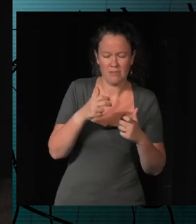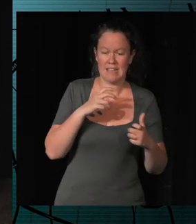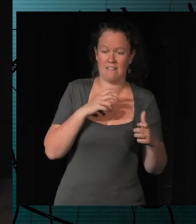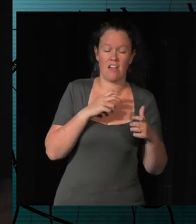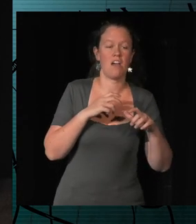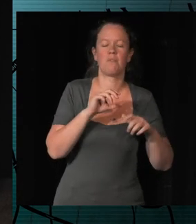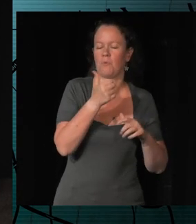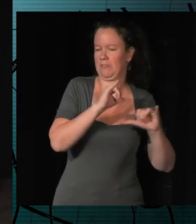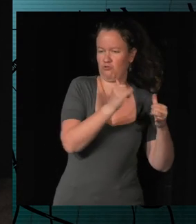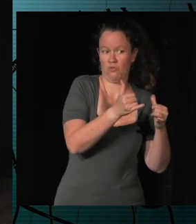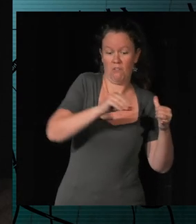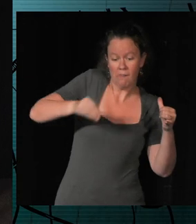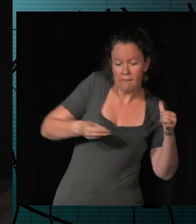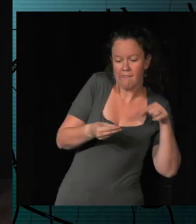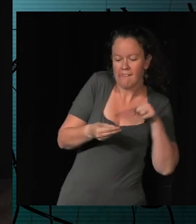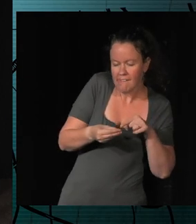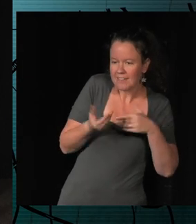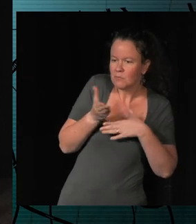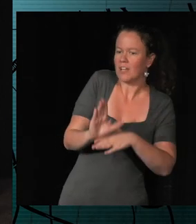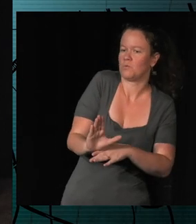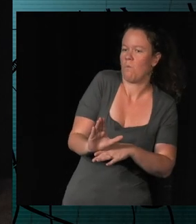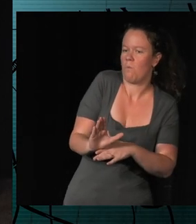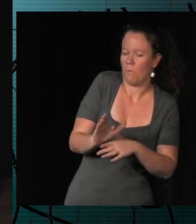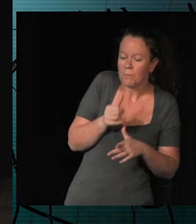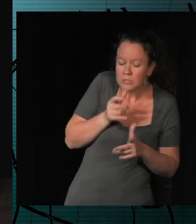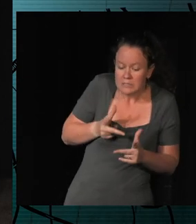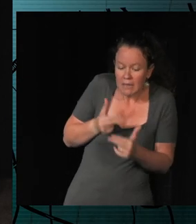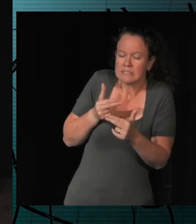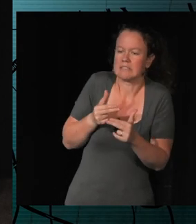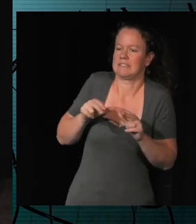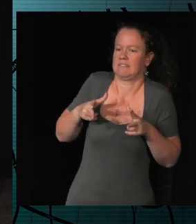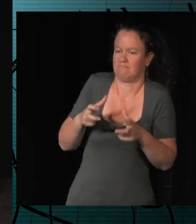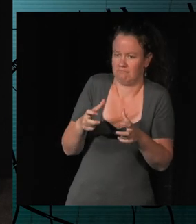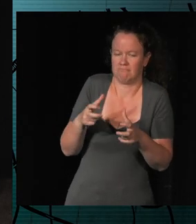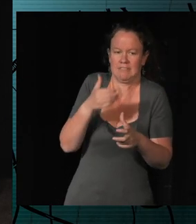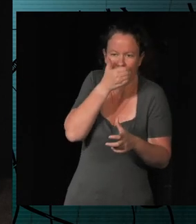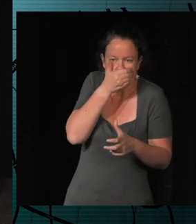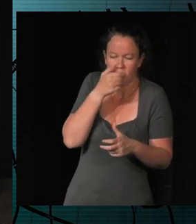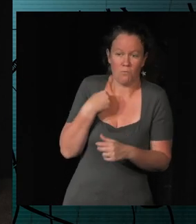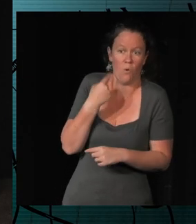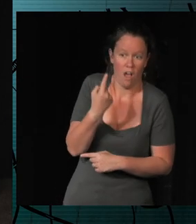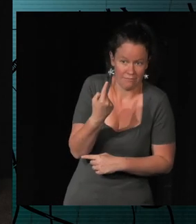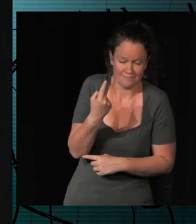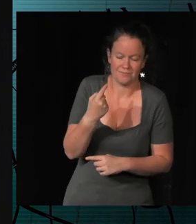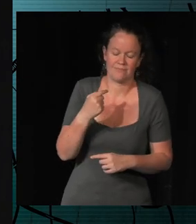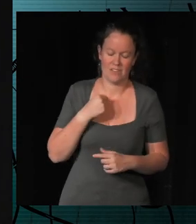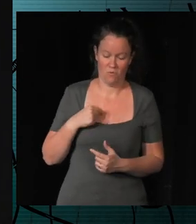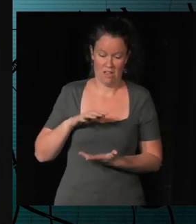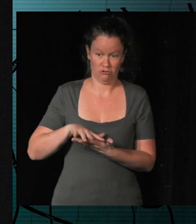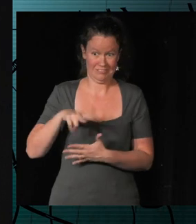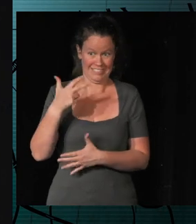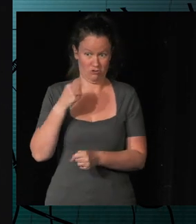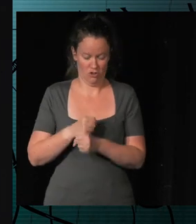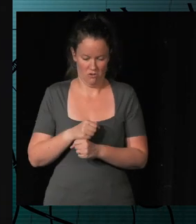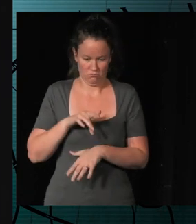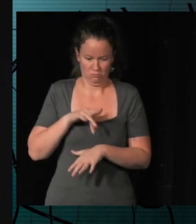était fournie avec un CD de démo qui en fait était le début du je S lentile 1 j'avais 13 ans et j'ai été euh terrorisé mais vraiment